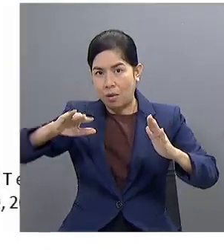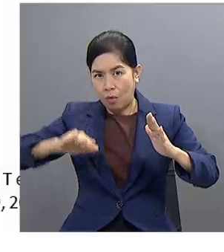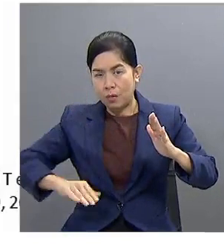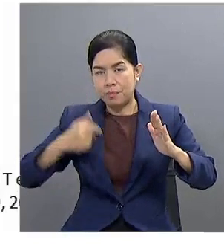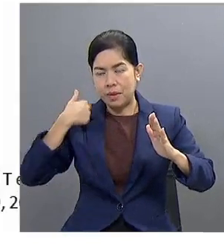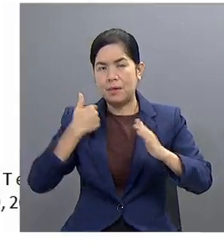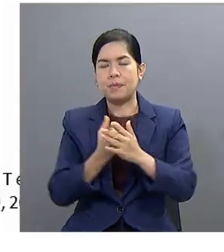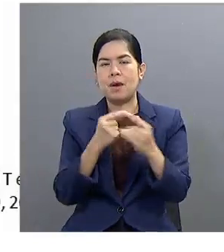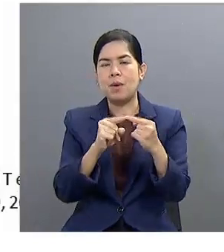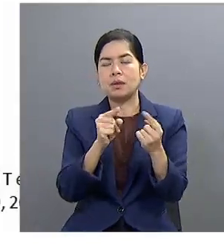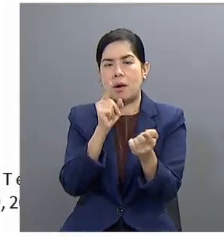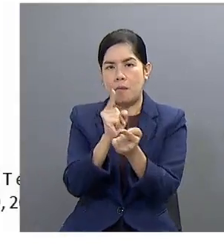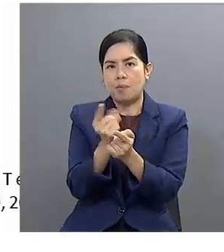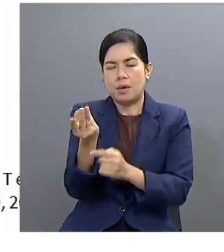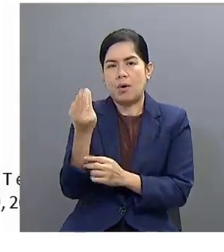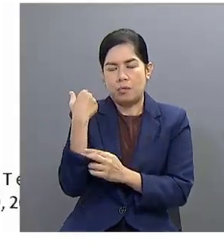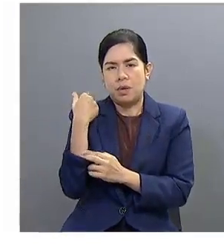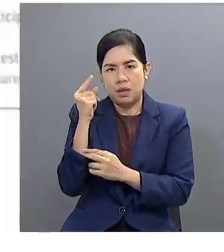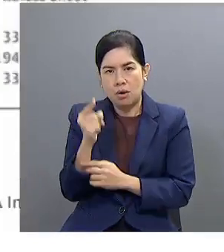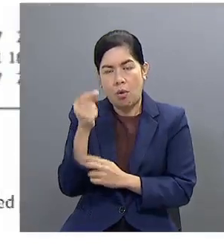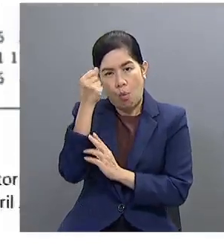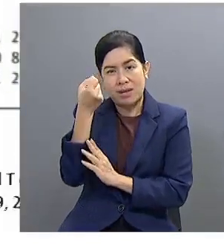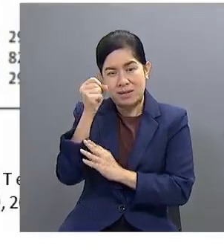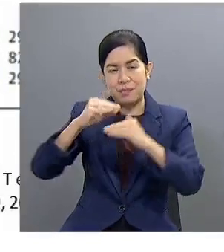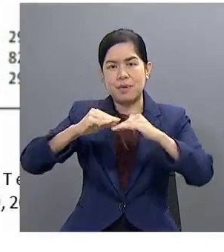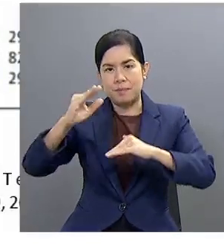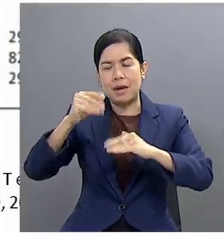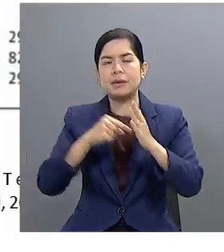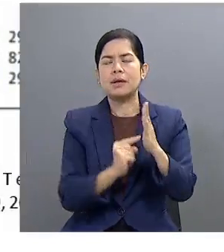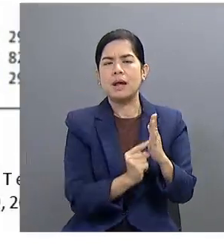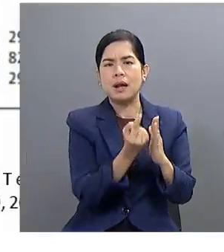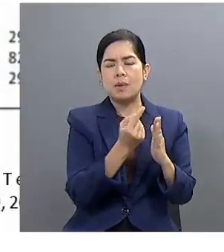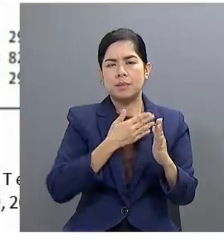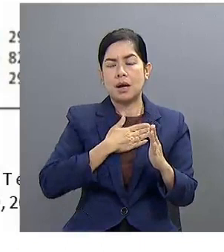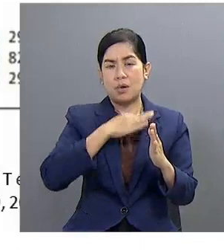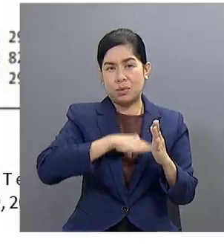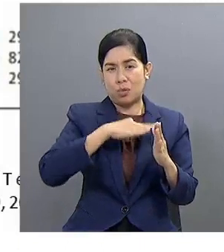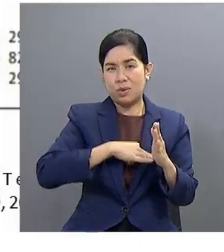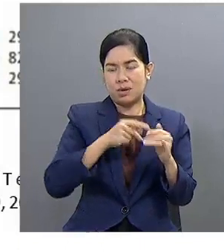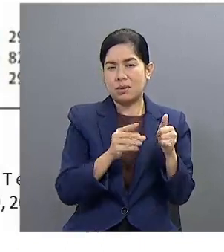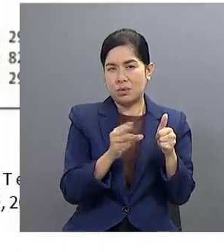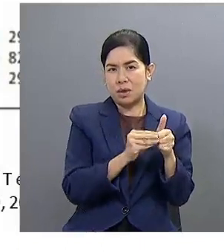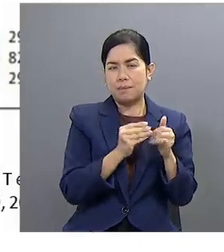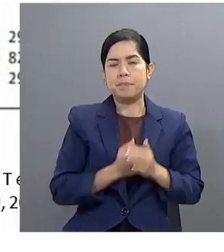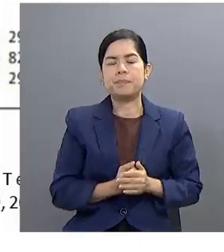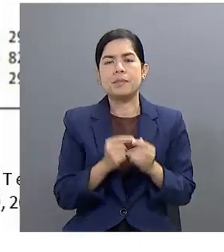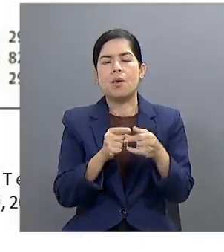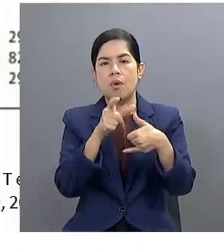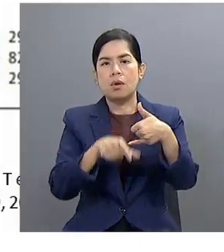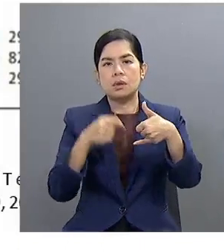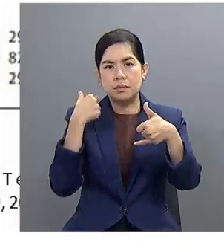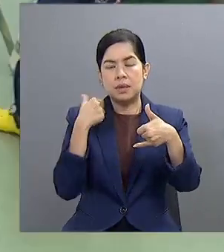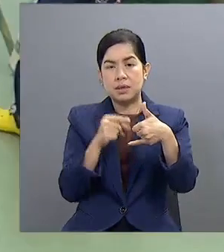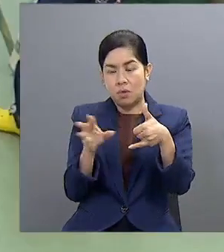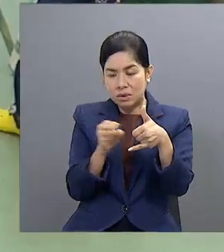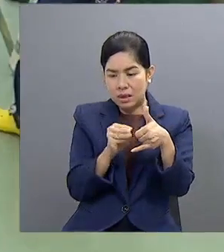10วันไปแล้วโดยนับตั้งแต่วันที่เริ่มมีอาการระยะเวลานี้ไม่ว่าจะเป็นการติดเชื้อแบบที่มีอาการมีอาการ